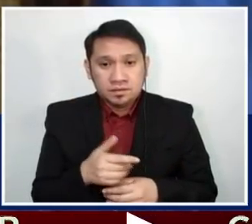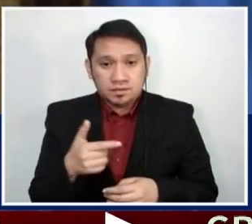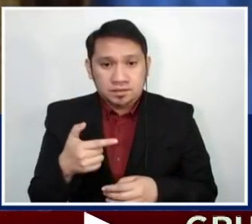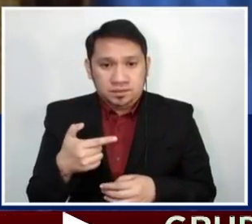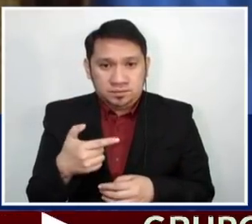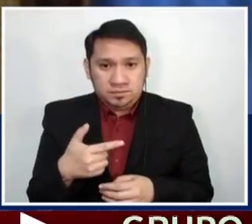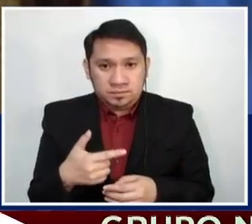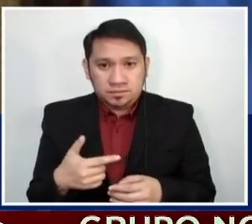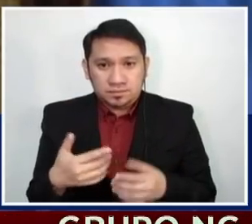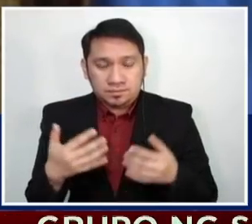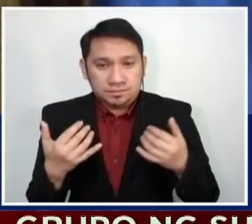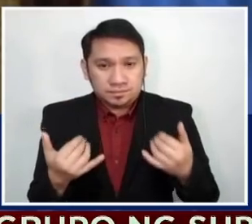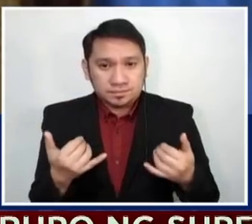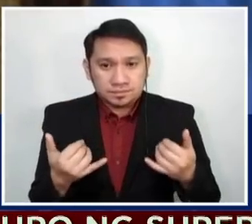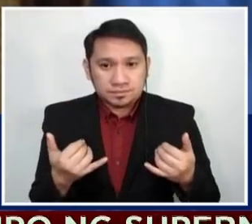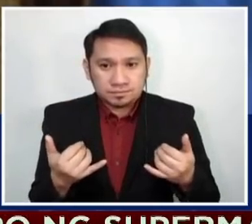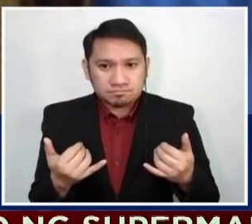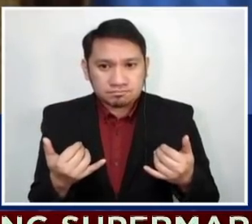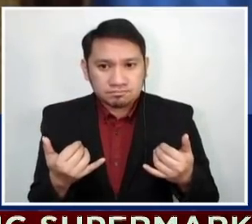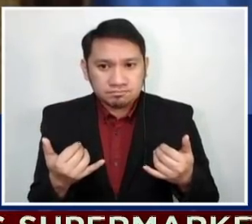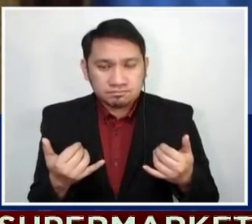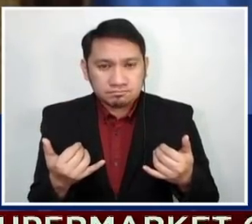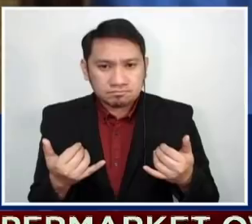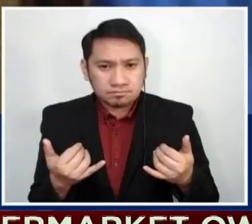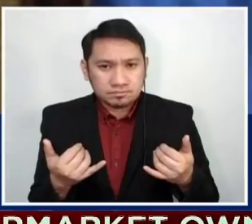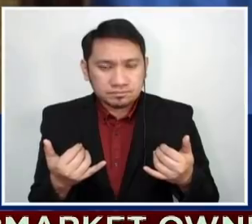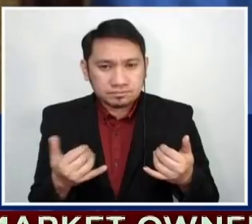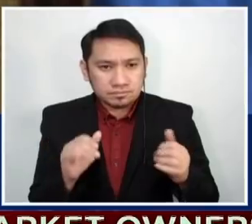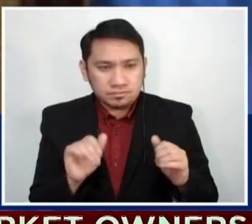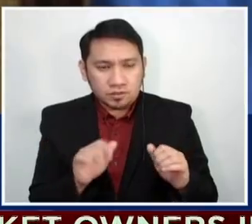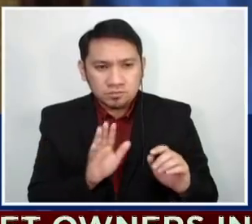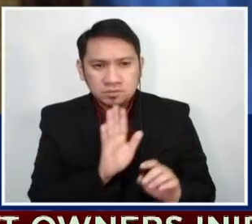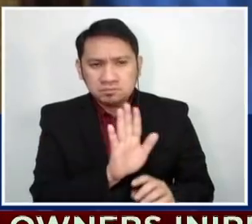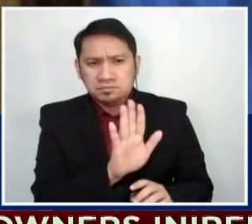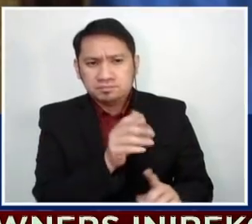2021, is nandyan. So, bahala kayo.